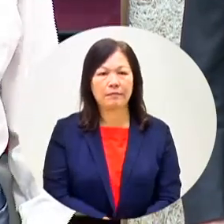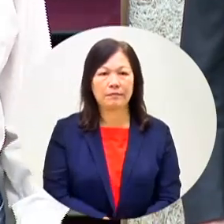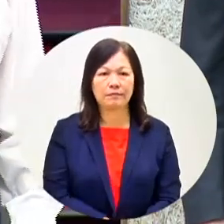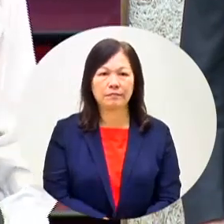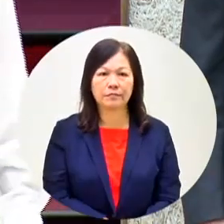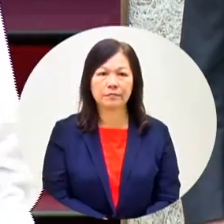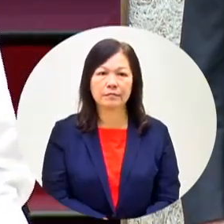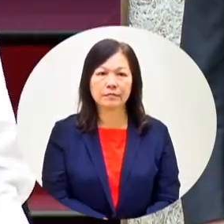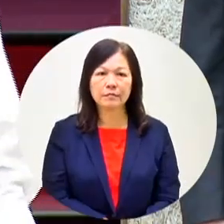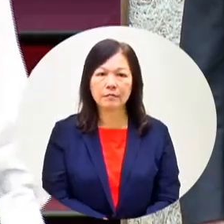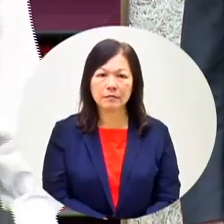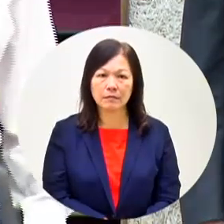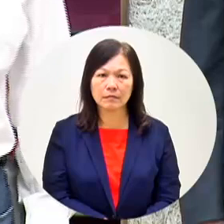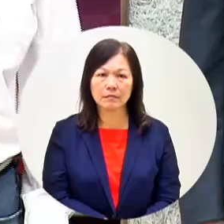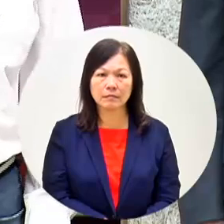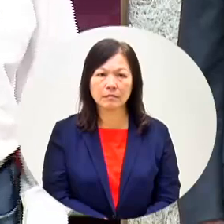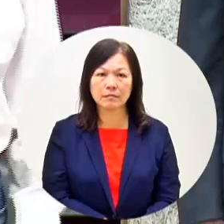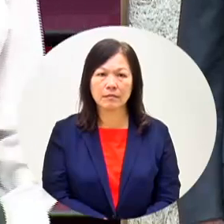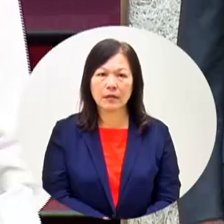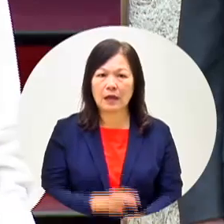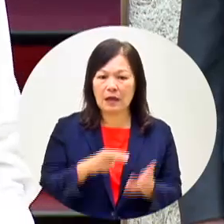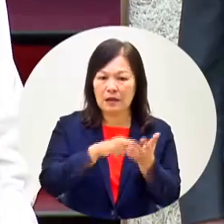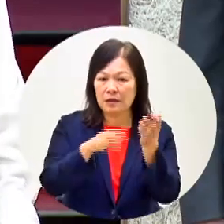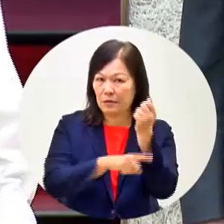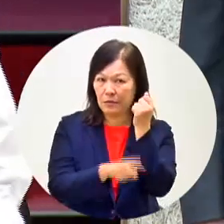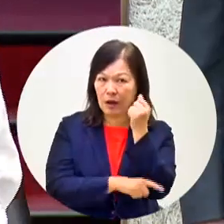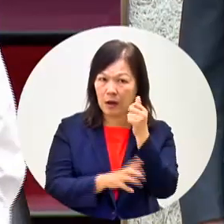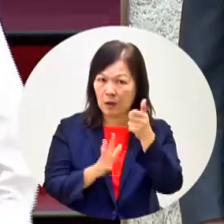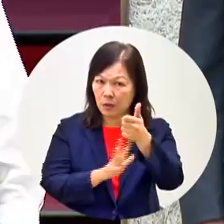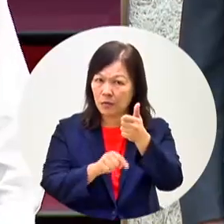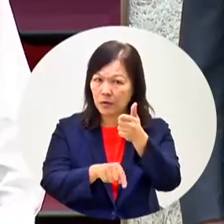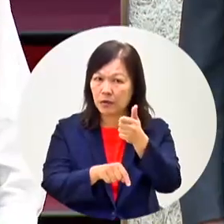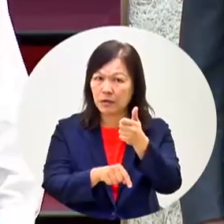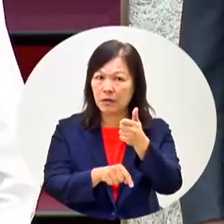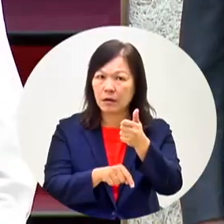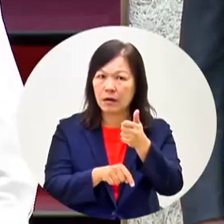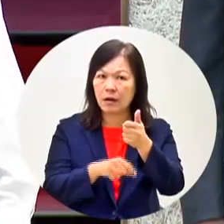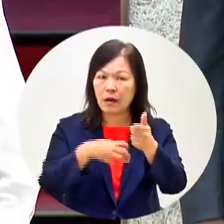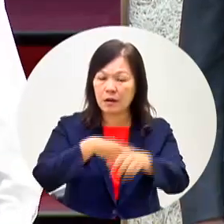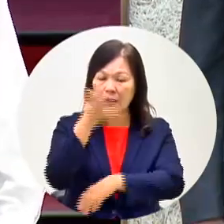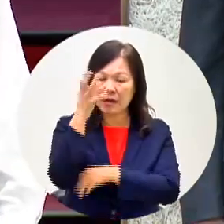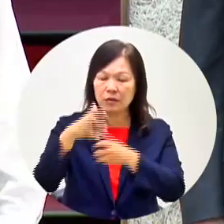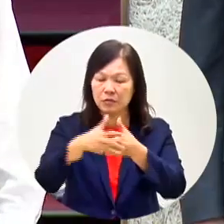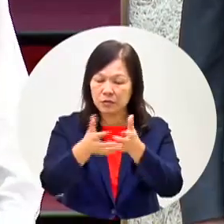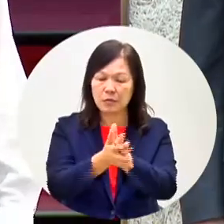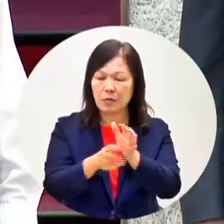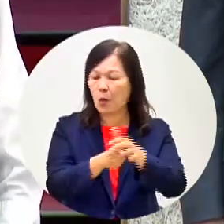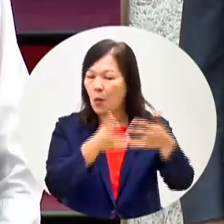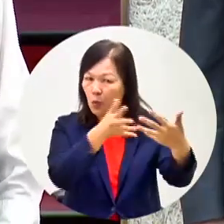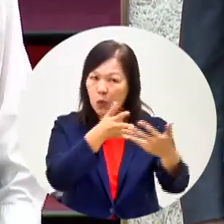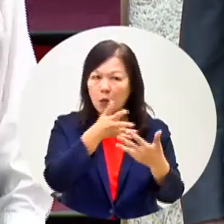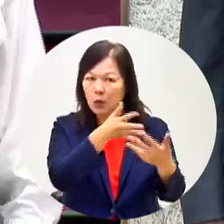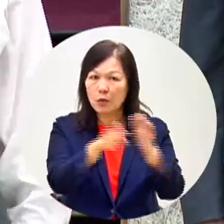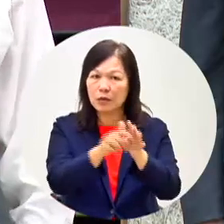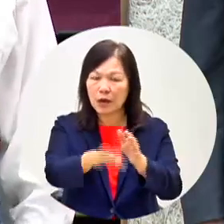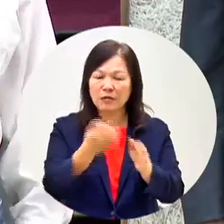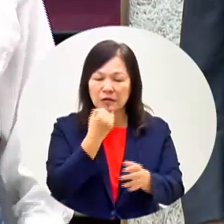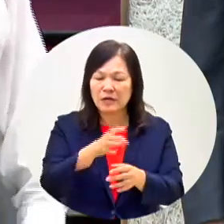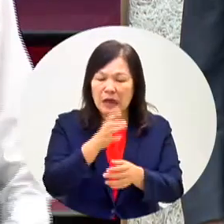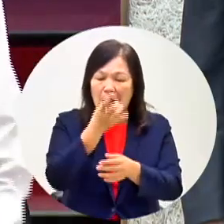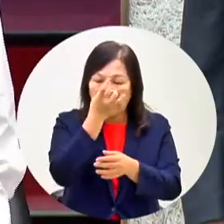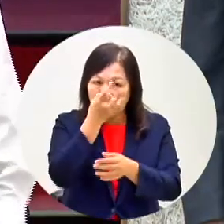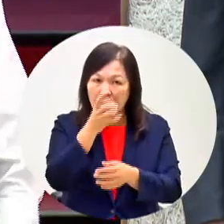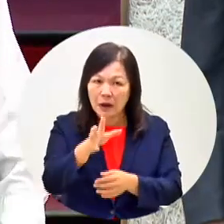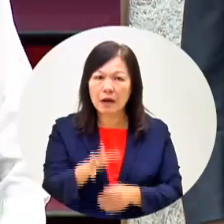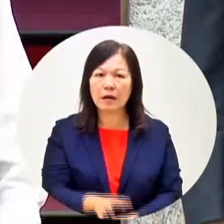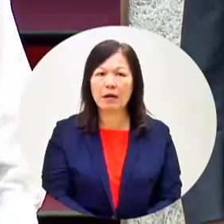立法委员，伫内政委员会安尼质询都无在调，害我一个五名事，还搁伫高雄市议会搁